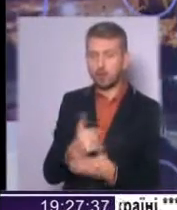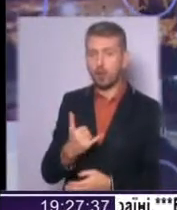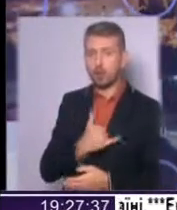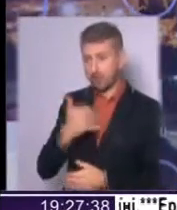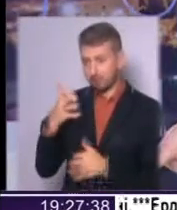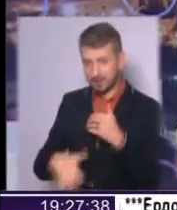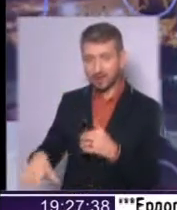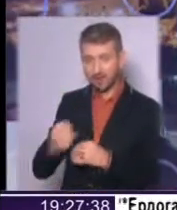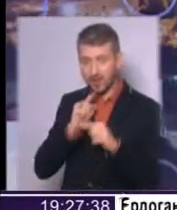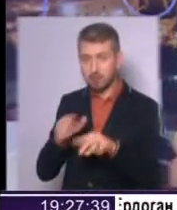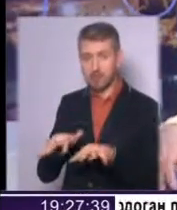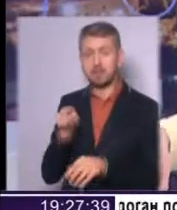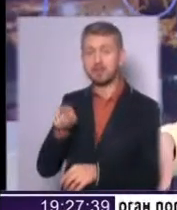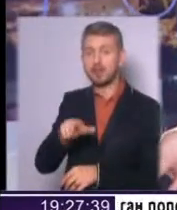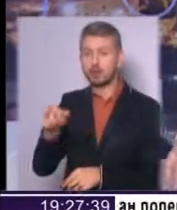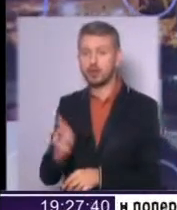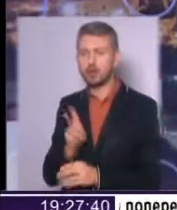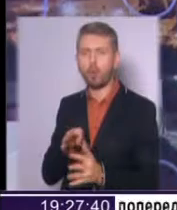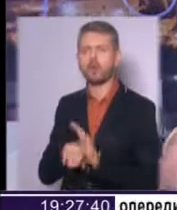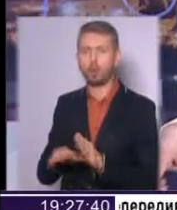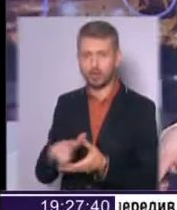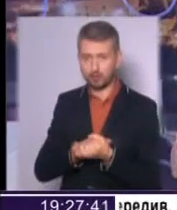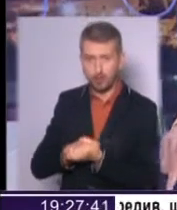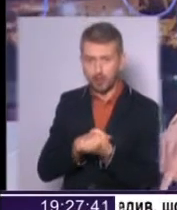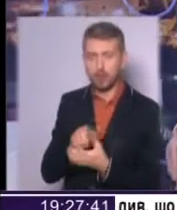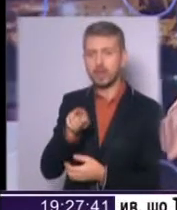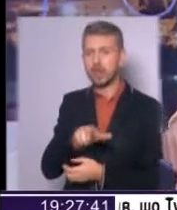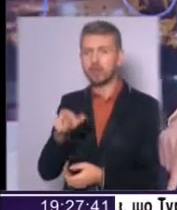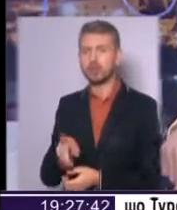450 депутатів, він має трохи менше, 423, правильно,